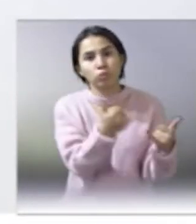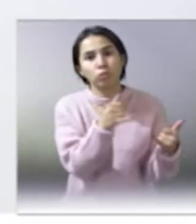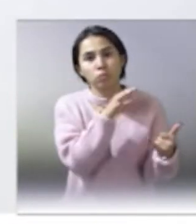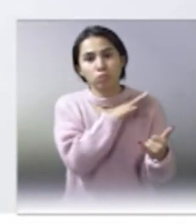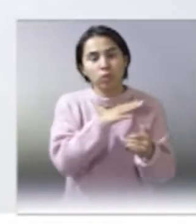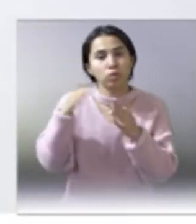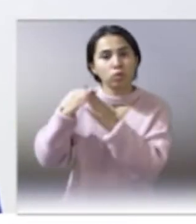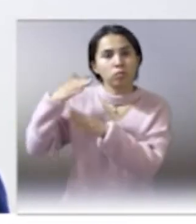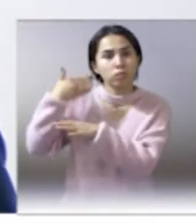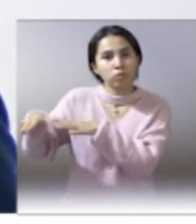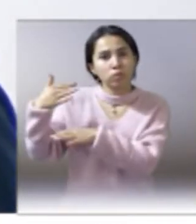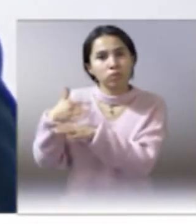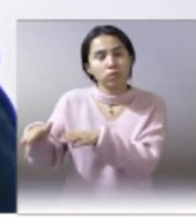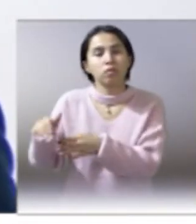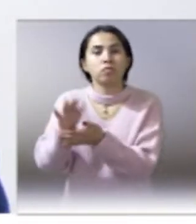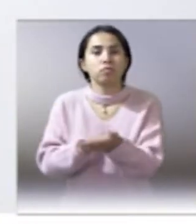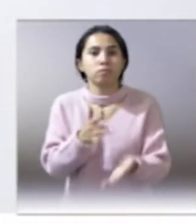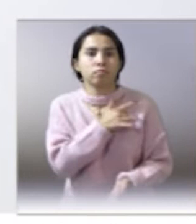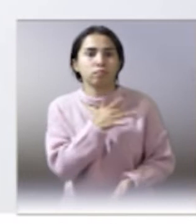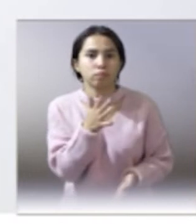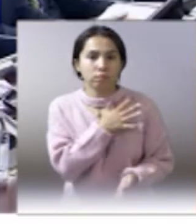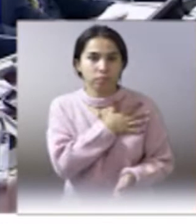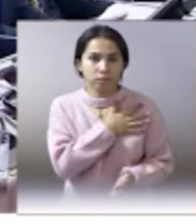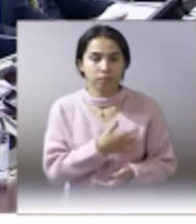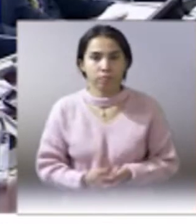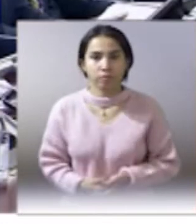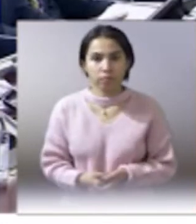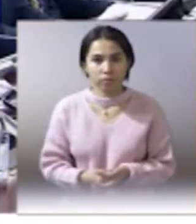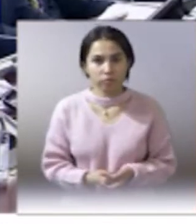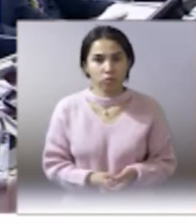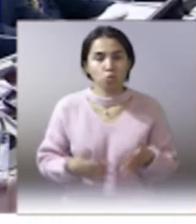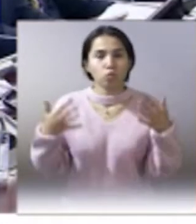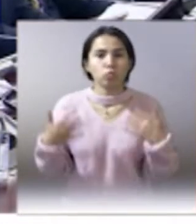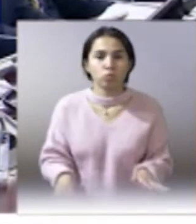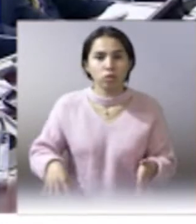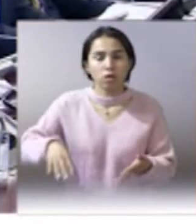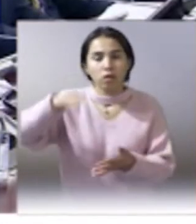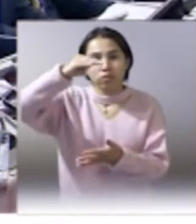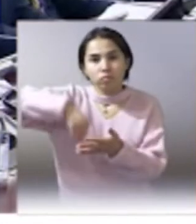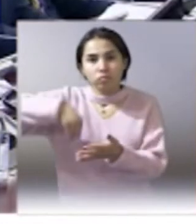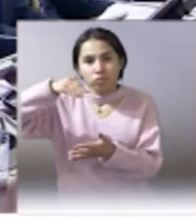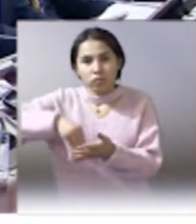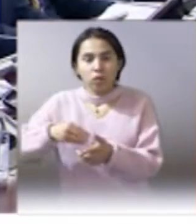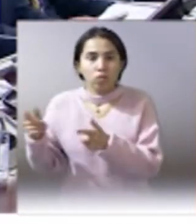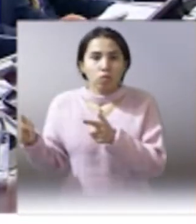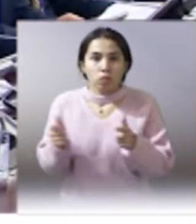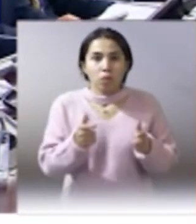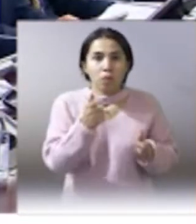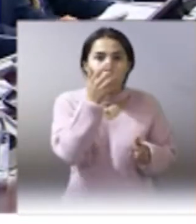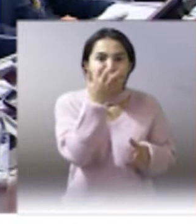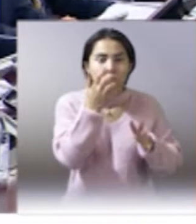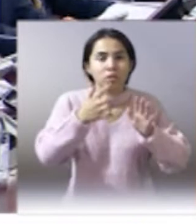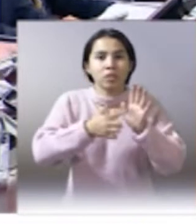по искусственному племенному осеменению. В результате не менее чем 2-3 раза увеличится объем продукции животноводства,